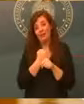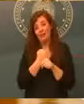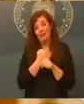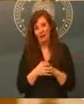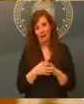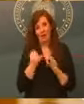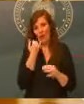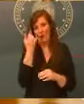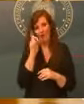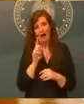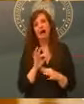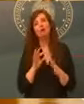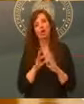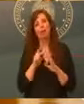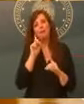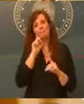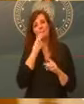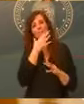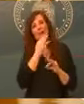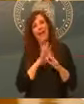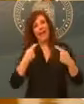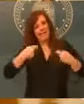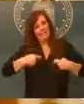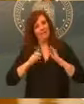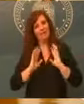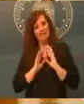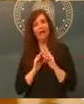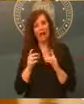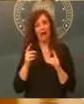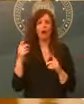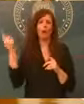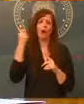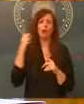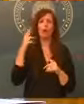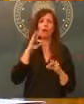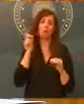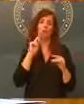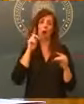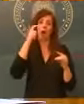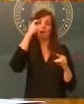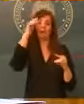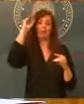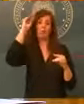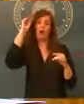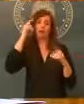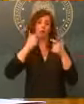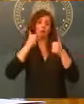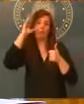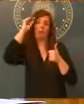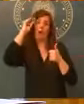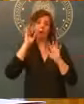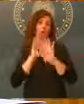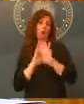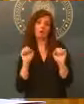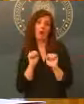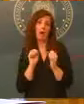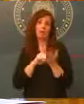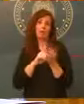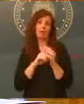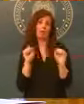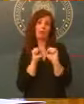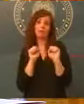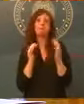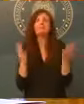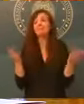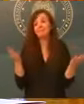è una sfida. Ci avevano detto che gli esami di Stato non li avremmo fatti in presenza, li abbiamo smentiti, sono stati fatti e stanno